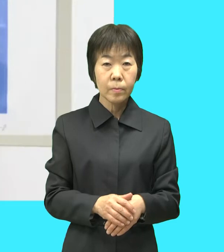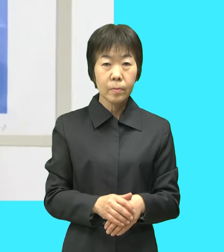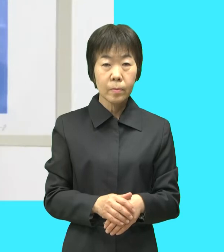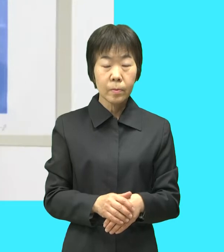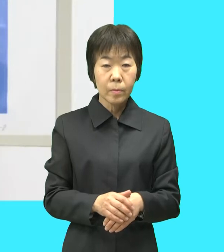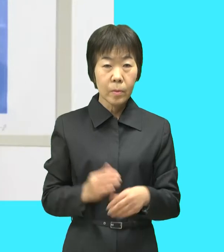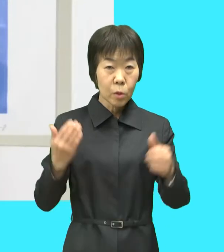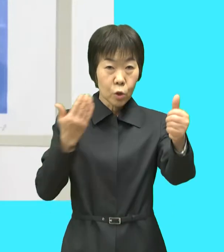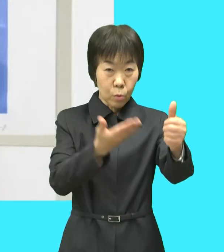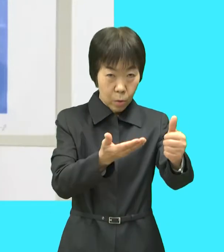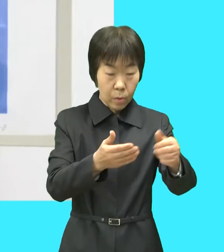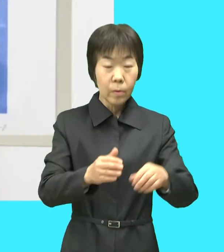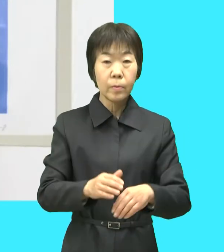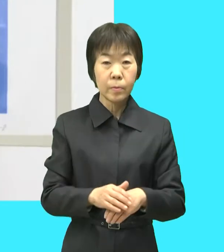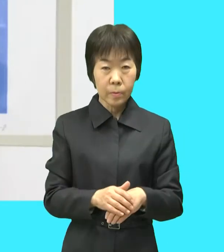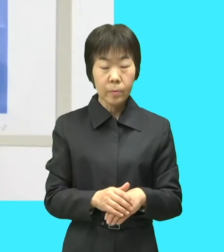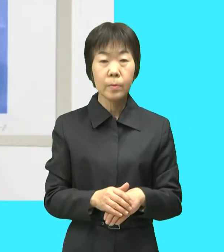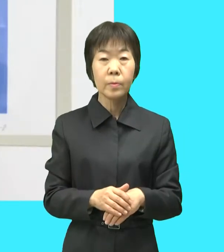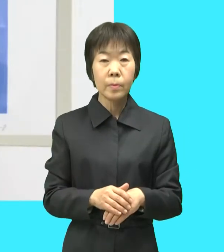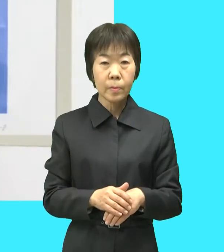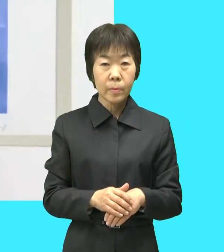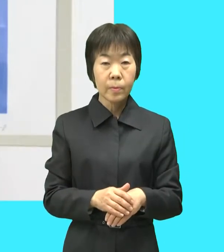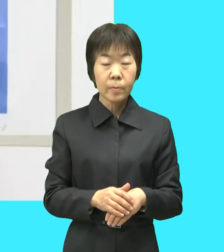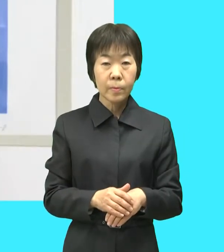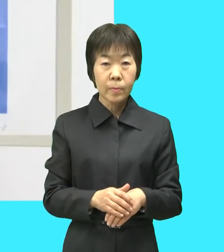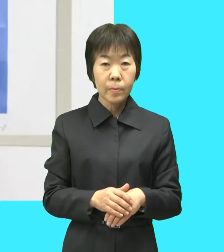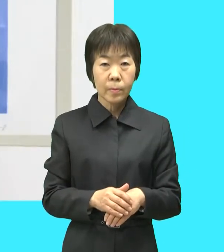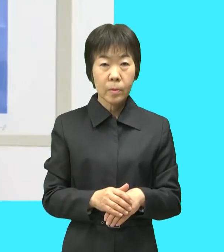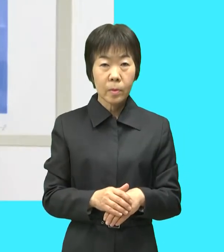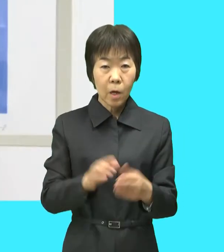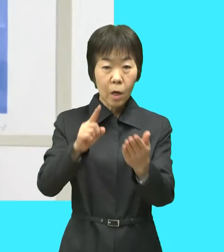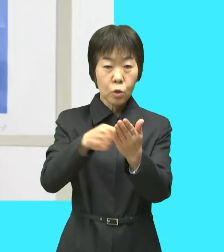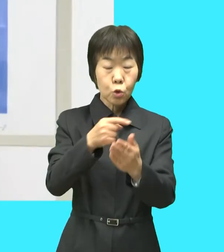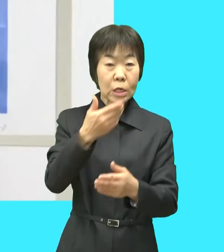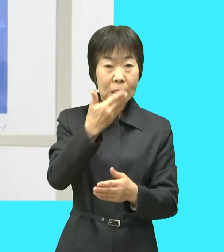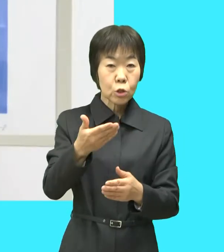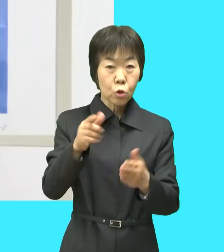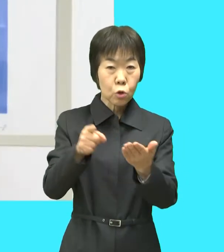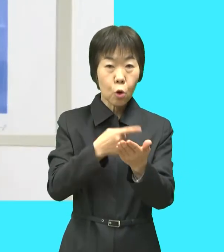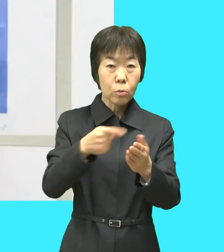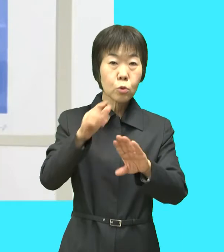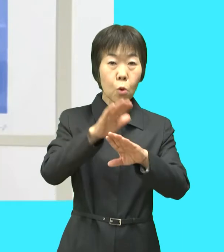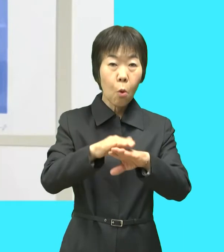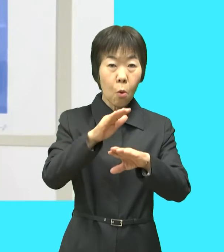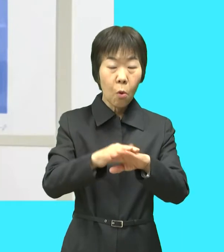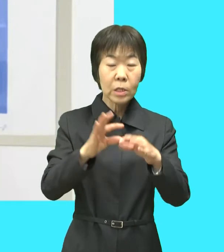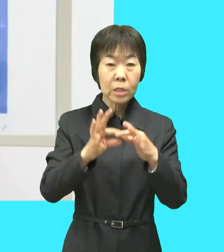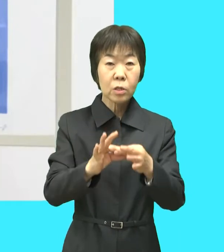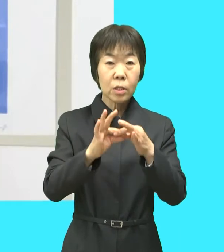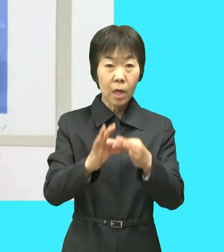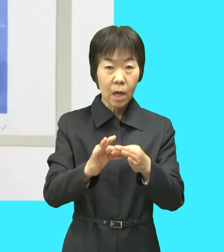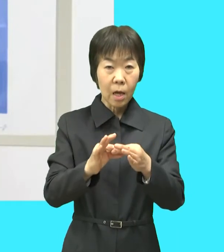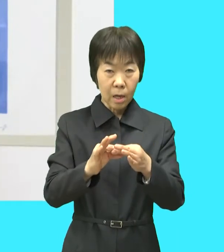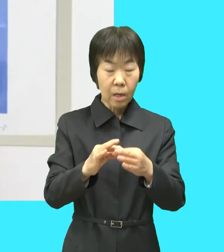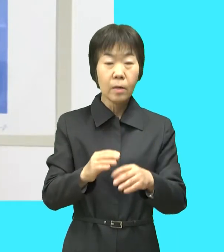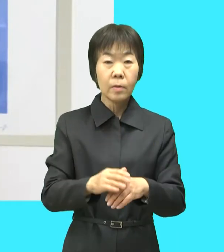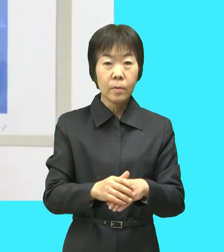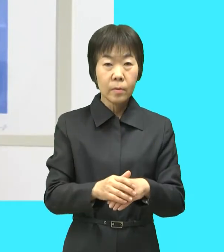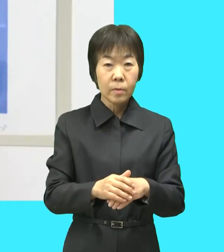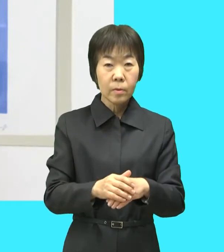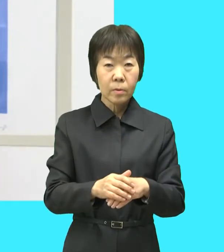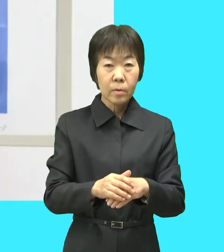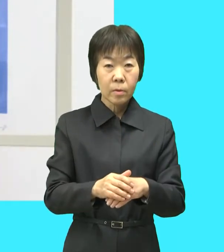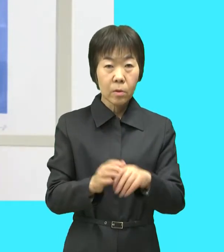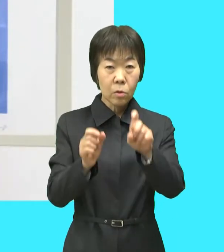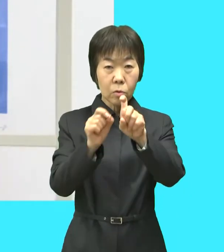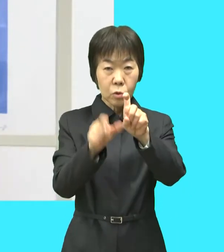テレビ福島の後藤です。おはようございます。 はい、おはようございます。 処理水の処分方法について、はい、ご質問です。 はい、 先